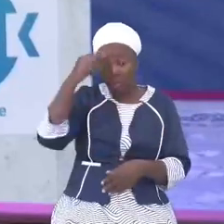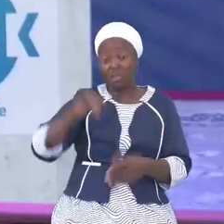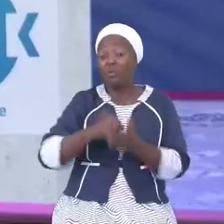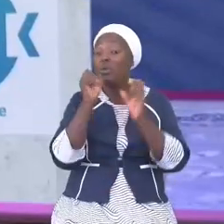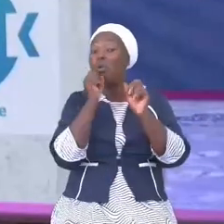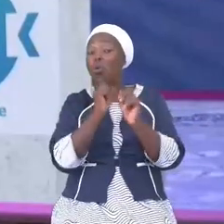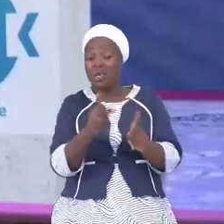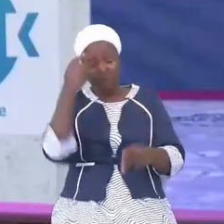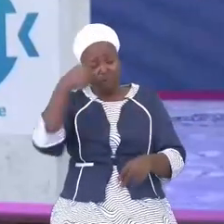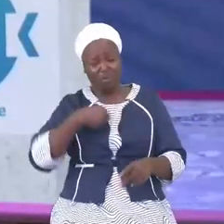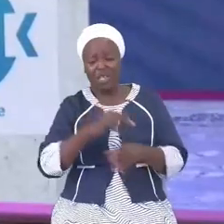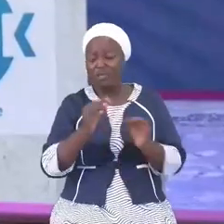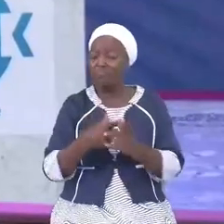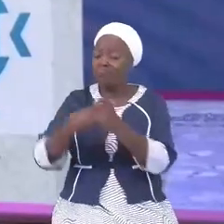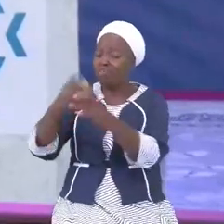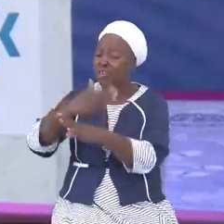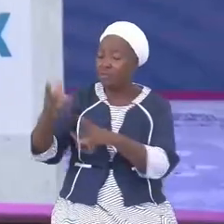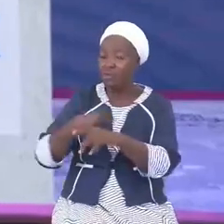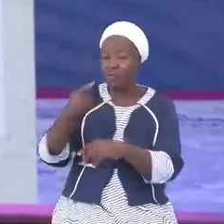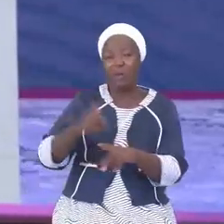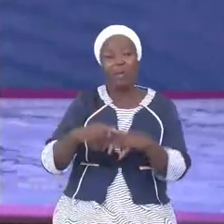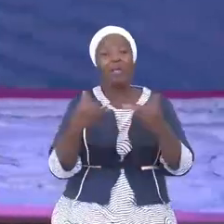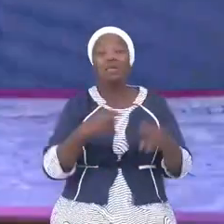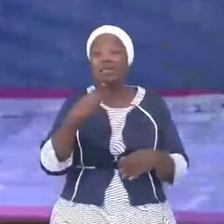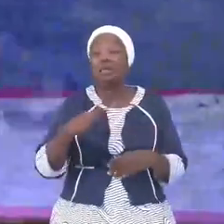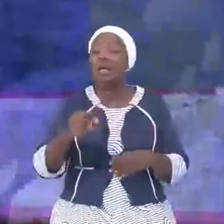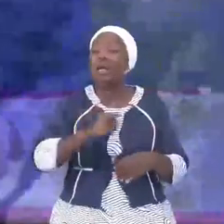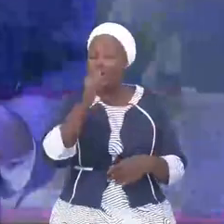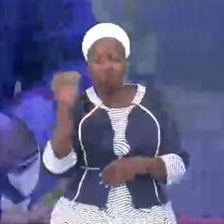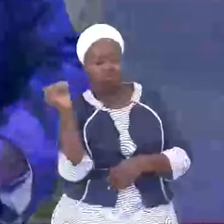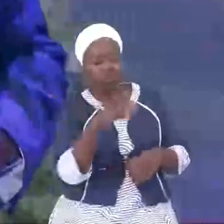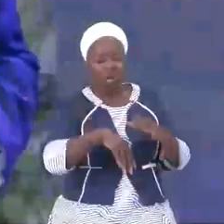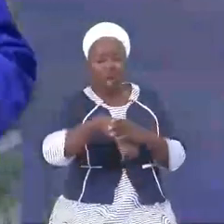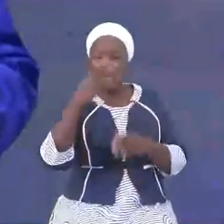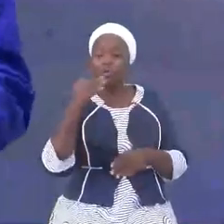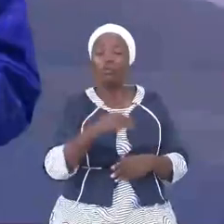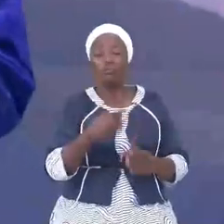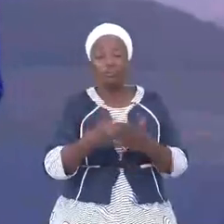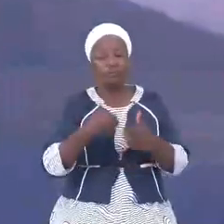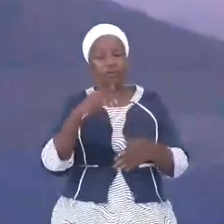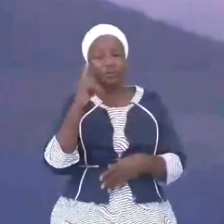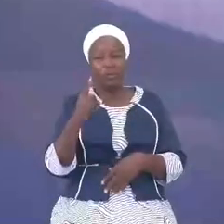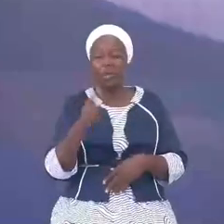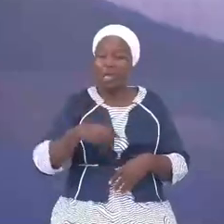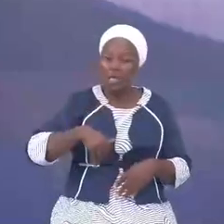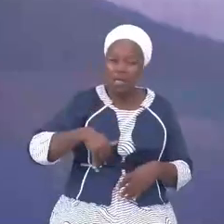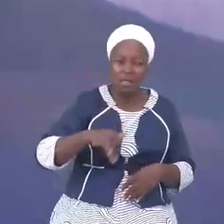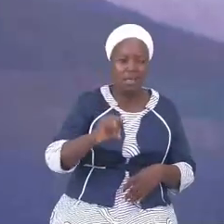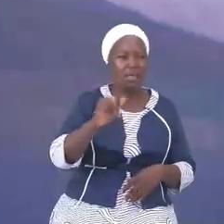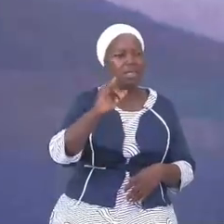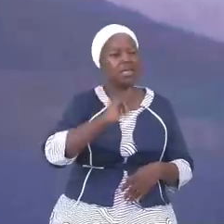fuyais loin de Dieu. Maintenant il dit, je suis chassé de ta présence.